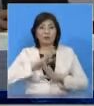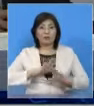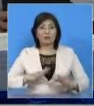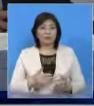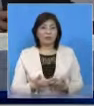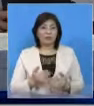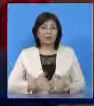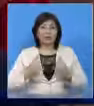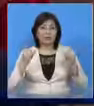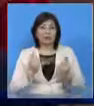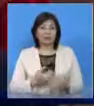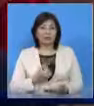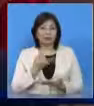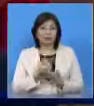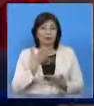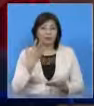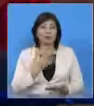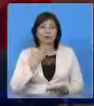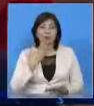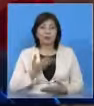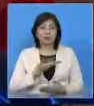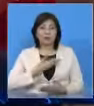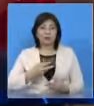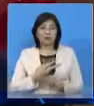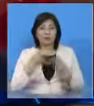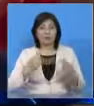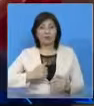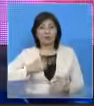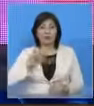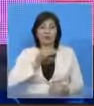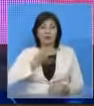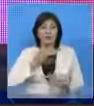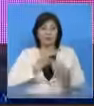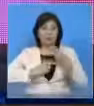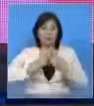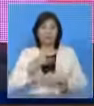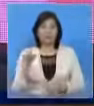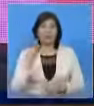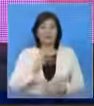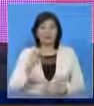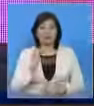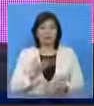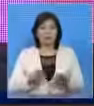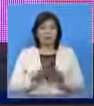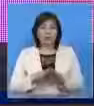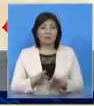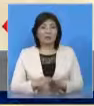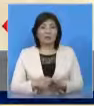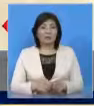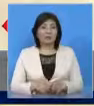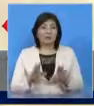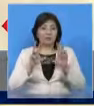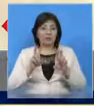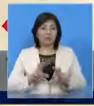национальном уровне общего на свидетельских народов отражающего героизм наших предков и их историю согласно требованиям конкурса на